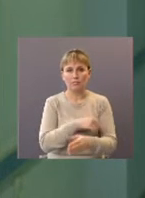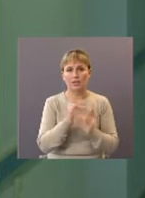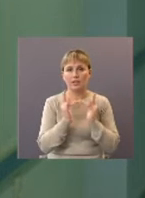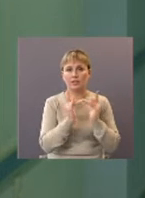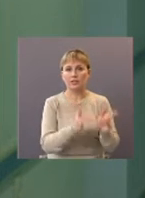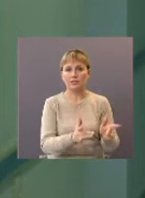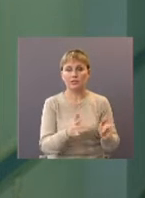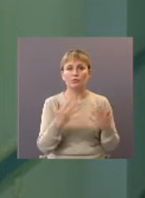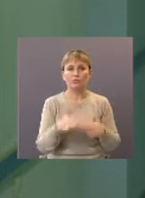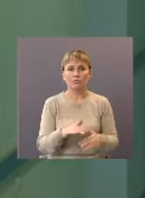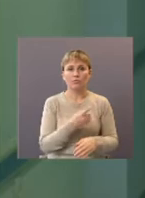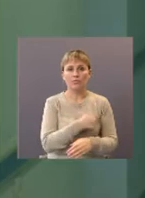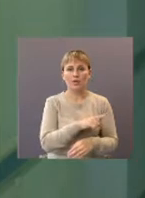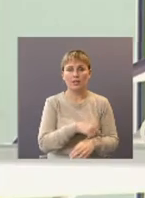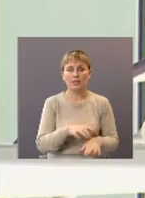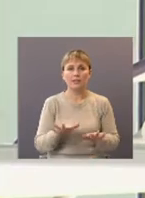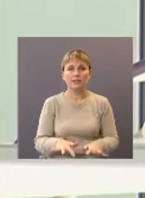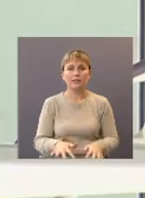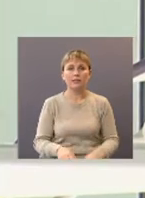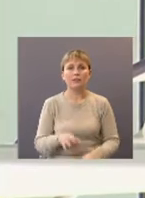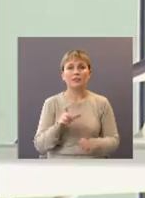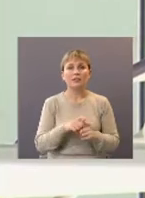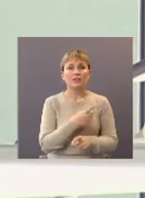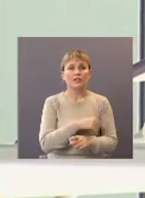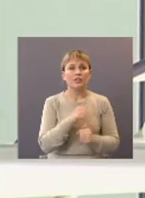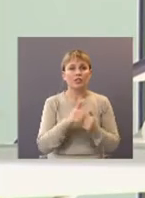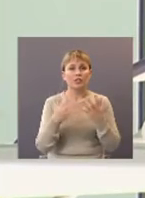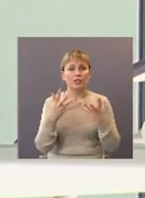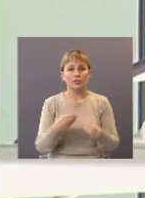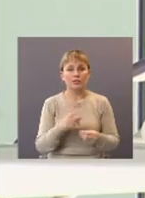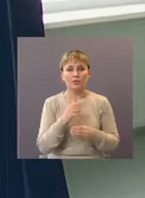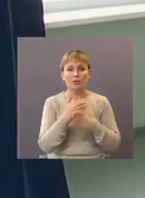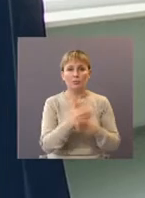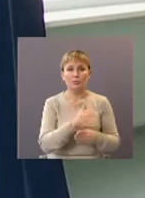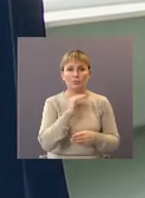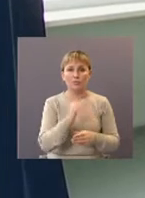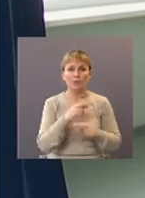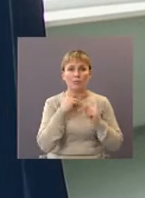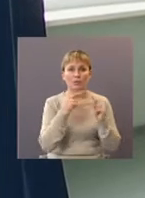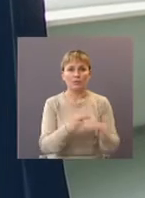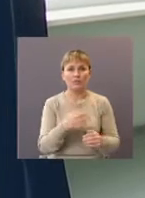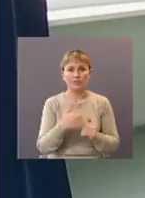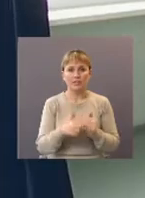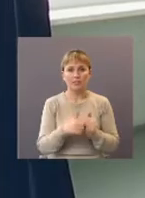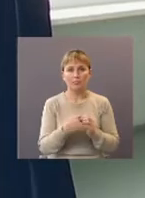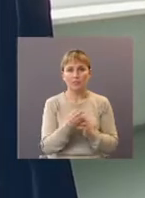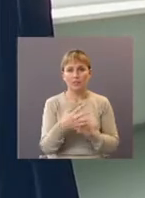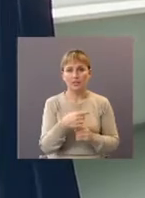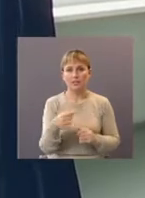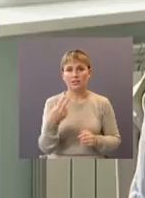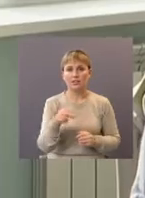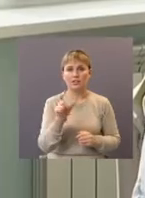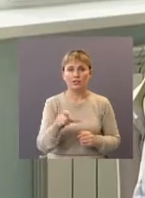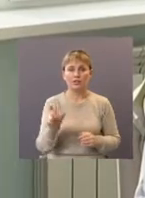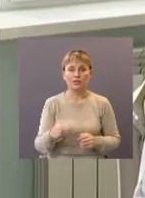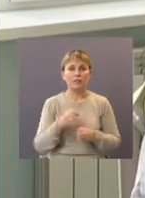госпитализируются уже в отделении токсикологии. По словам медиков, ежедневно за помощью к профессионалам обращается в среднем 15-20 человек. А